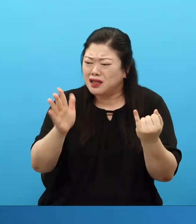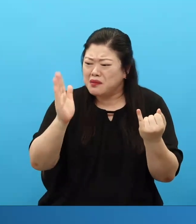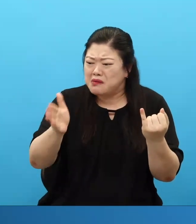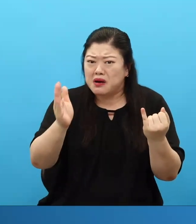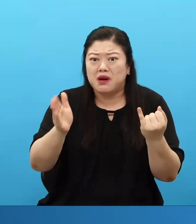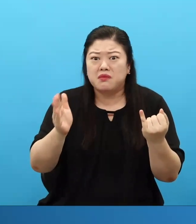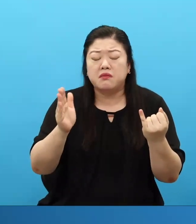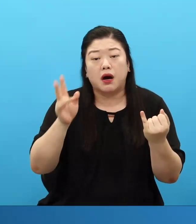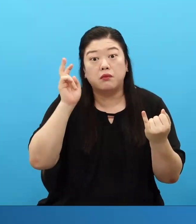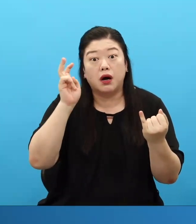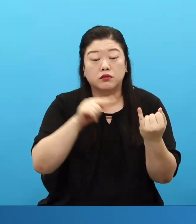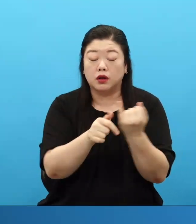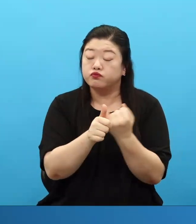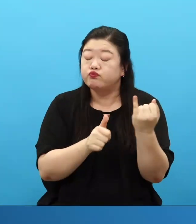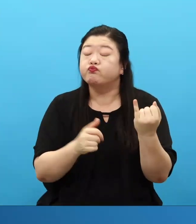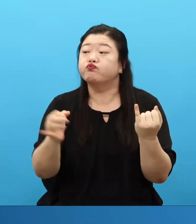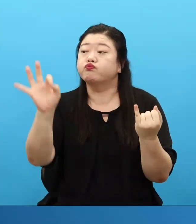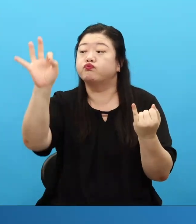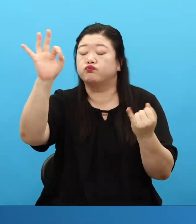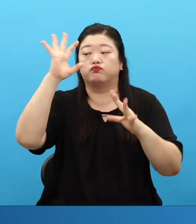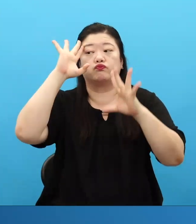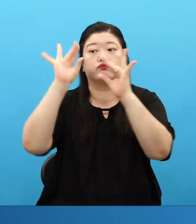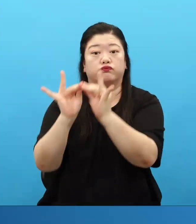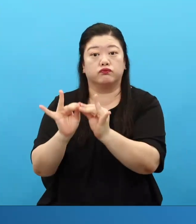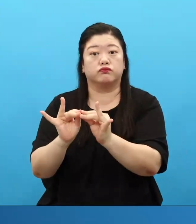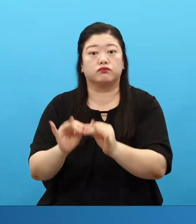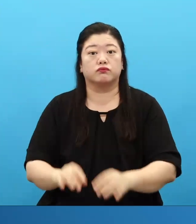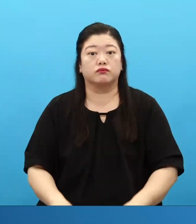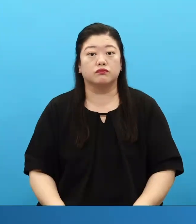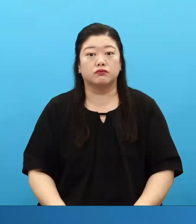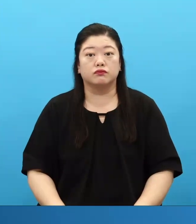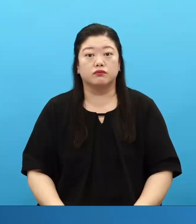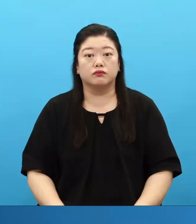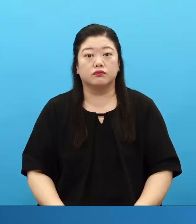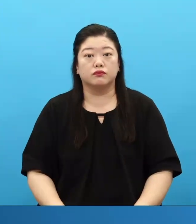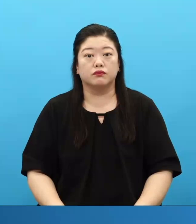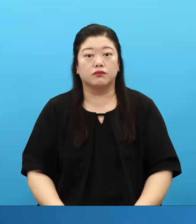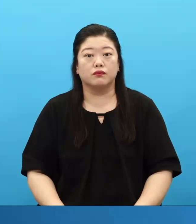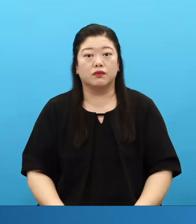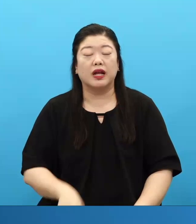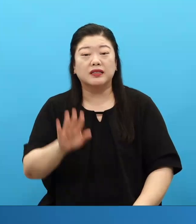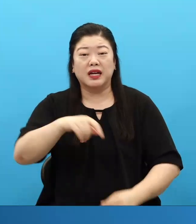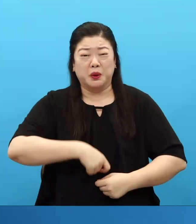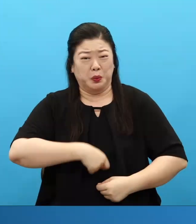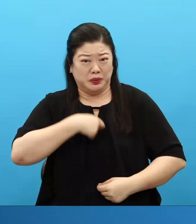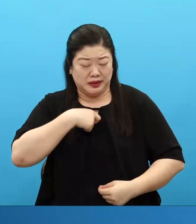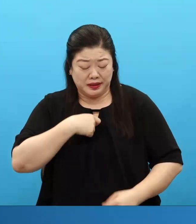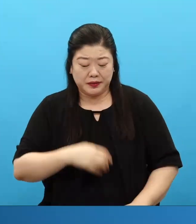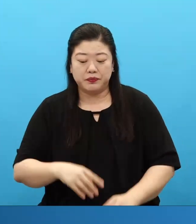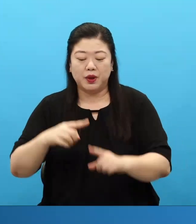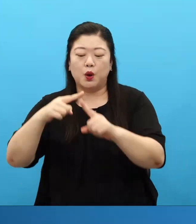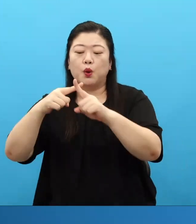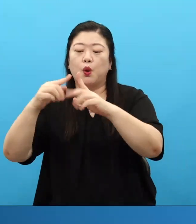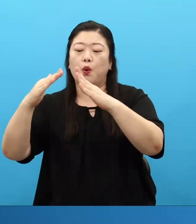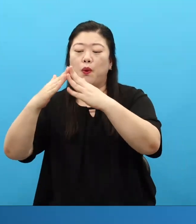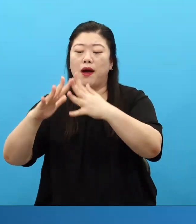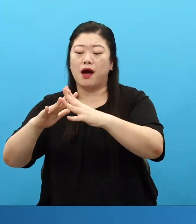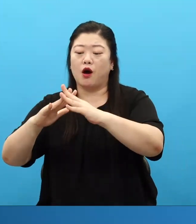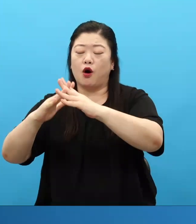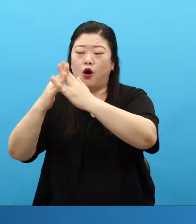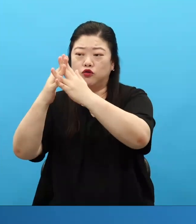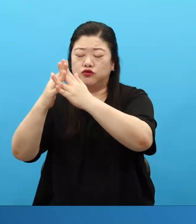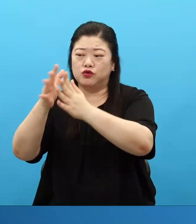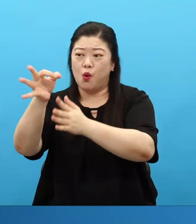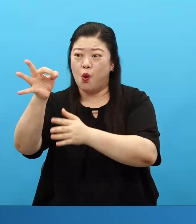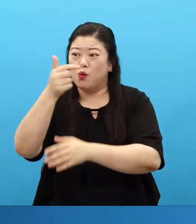샀는데 이게 말을 교회 건축하는데 이 돈이 없다. 이걸 판다는 거는 쉬운 일 A 아니에요. young person, worked hard and was finally able to get his own home,